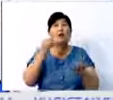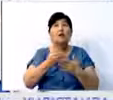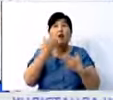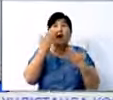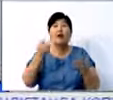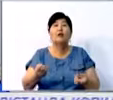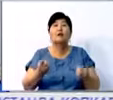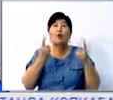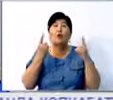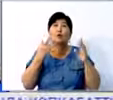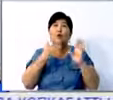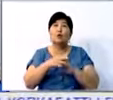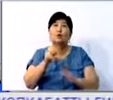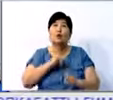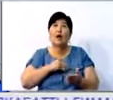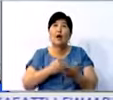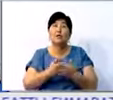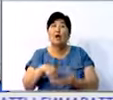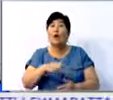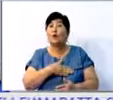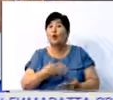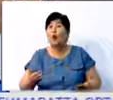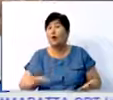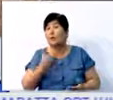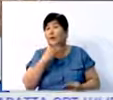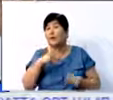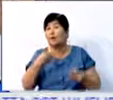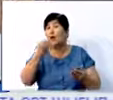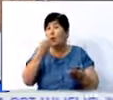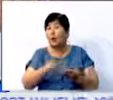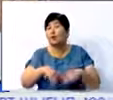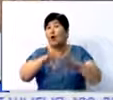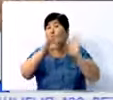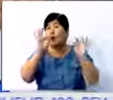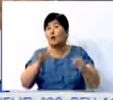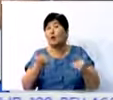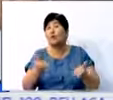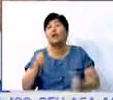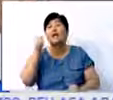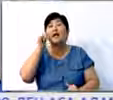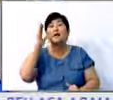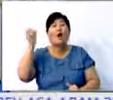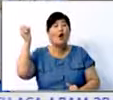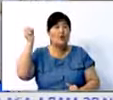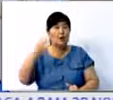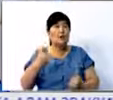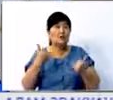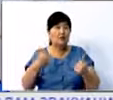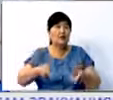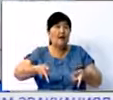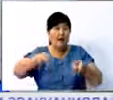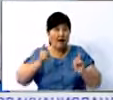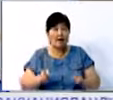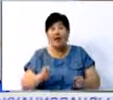халықтың ұлылығын ұқтыруға қызмет етеді. Рухани өмірімізге көрік беретін құдіретті өнердің бүгініміз бен ертеңімізді нұрландыра түсері айқын.